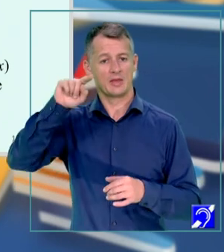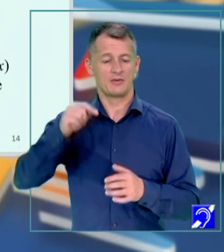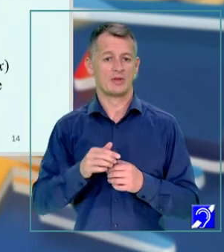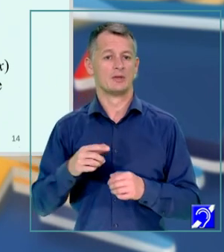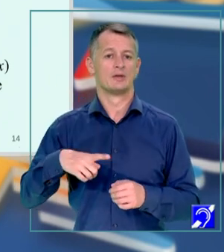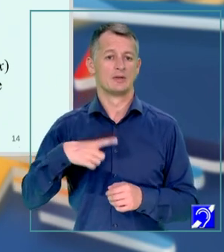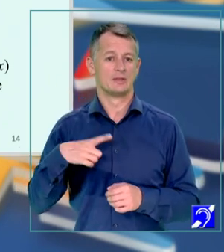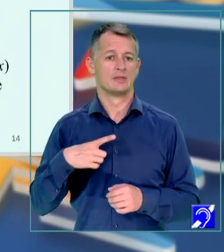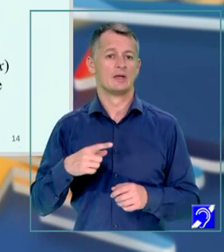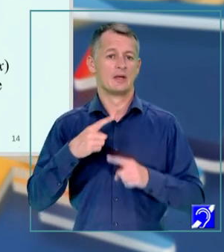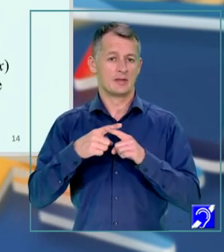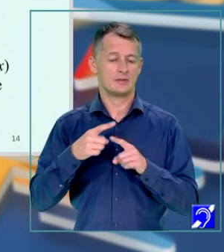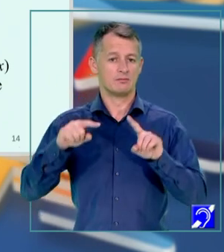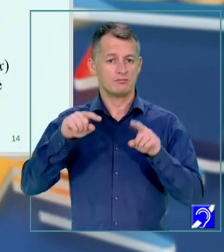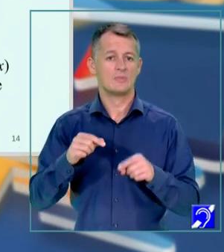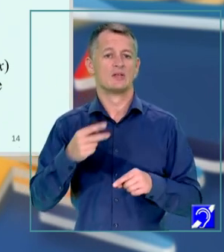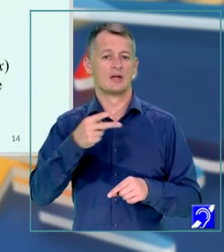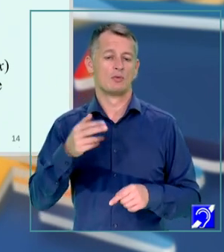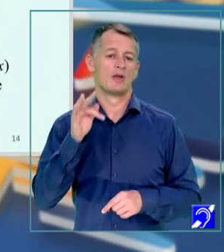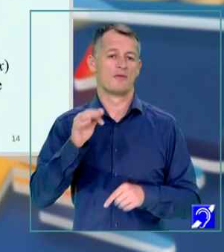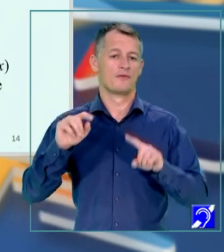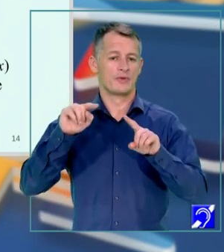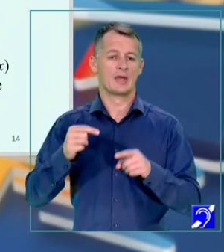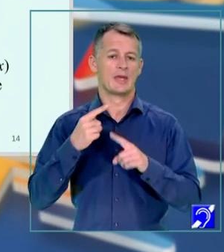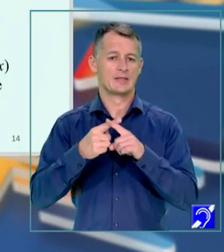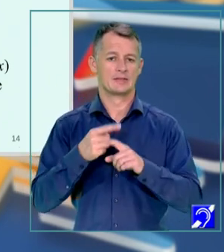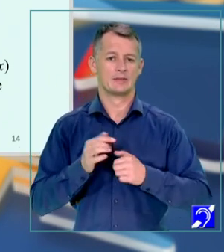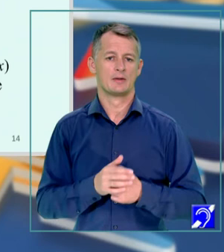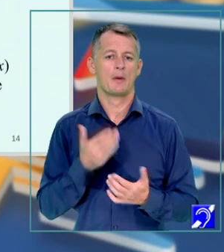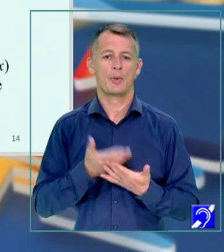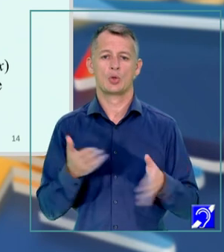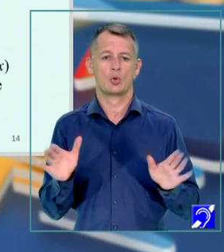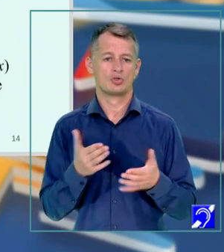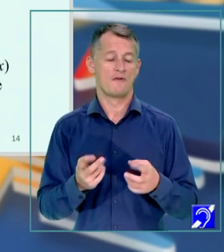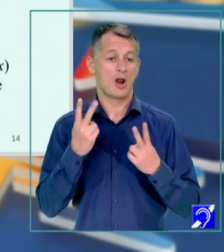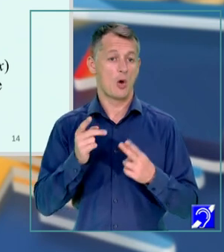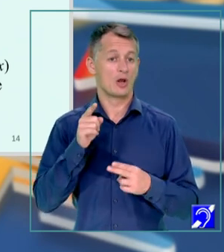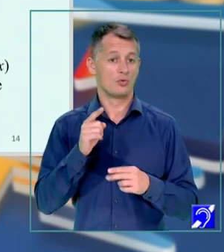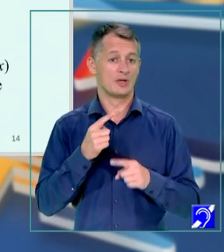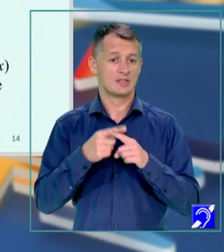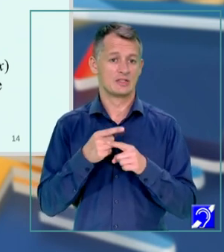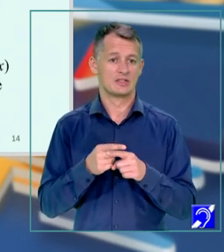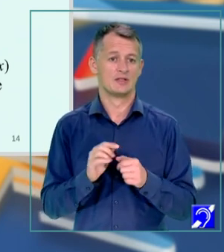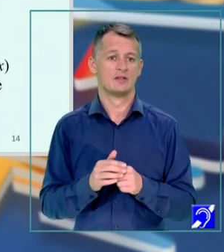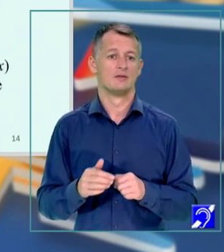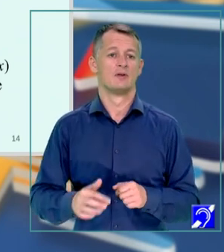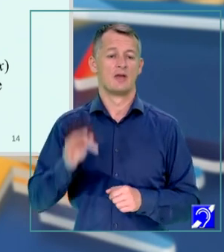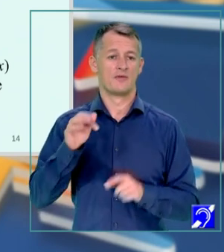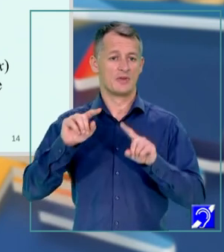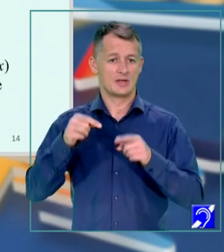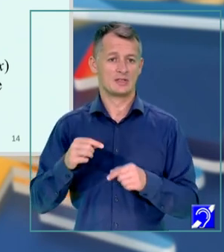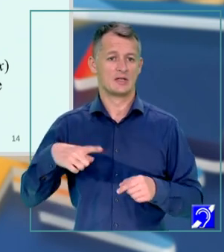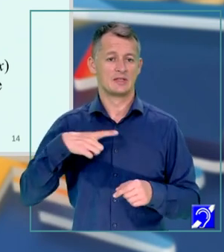nimic de x în fiecare argument x asta înseamnă că nu fiecare valoare a lui x f d x este Panta tangentei